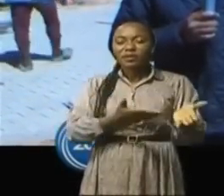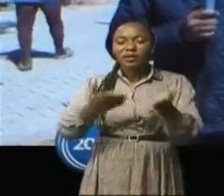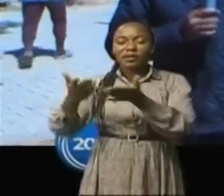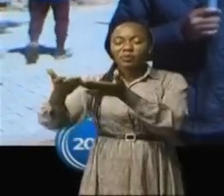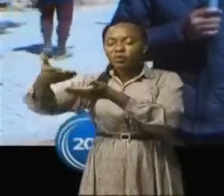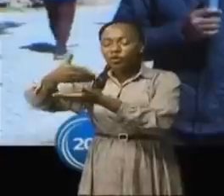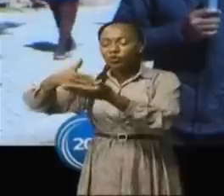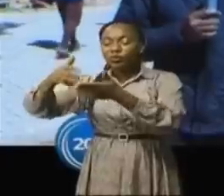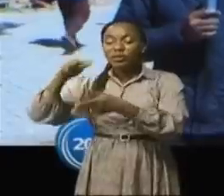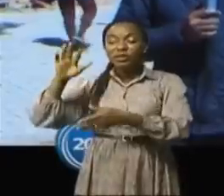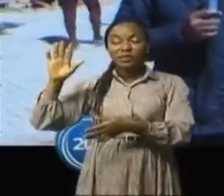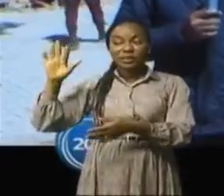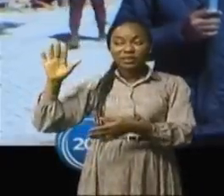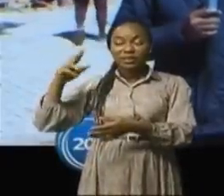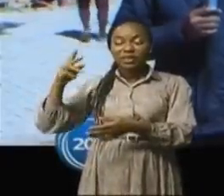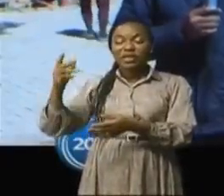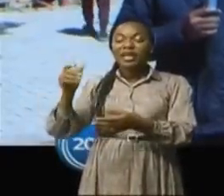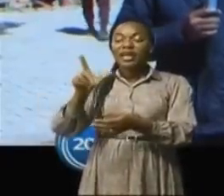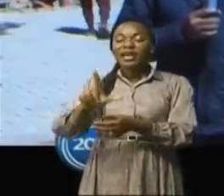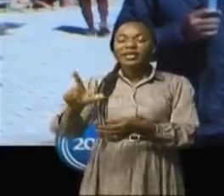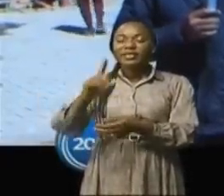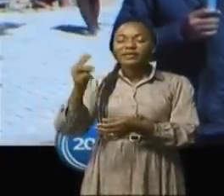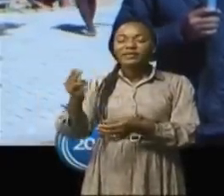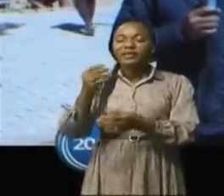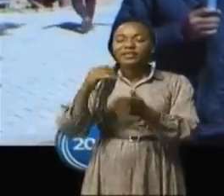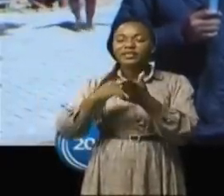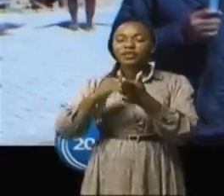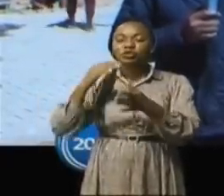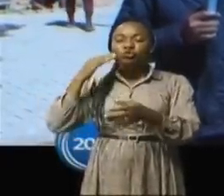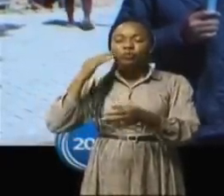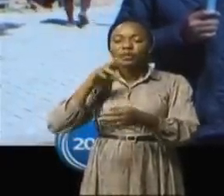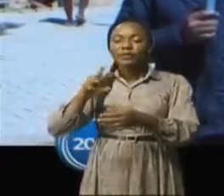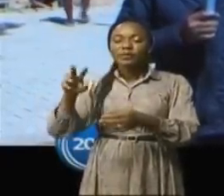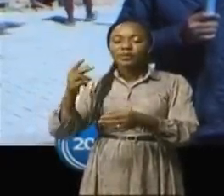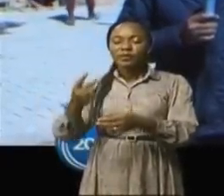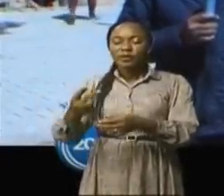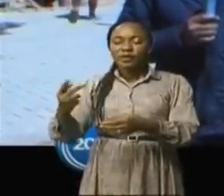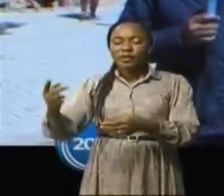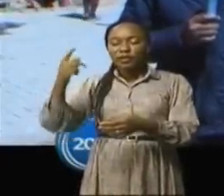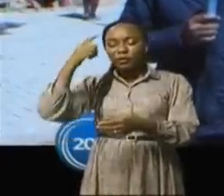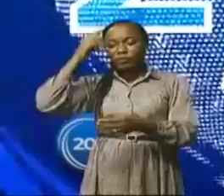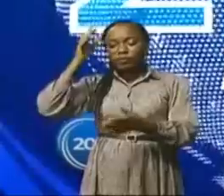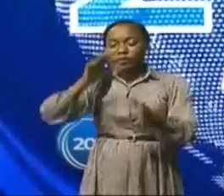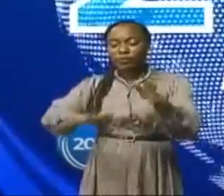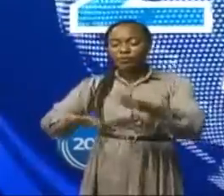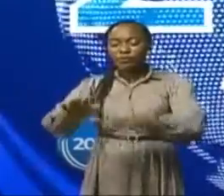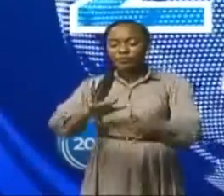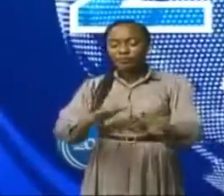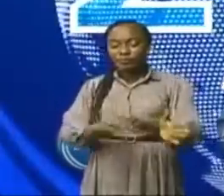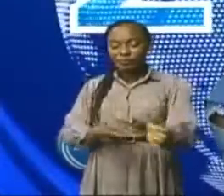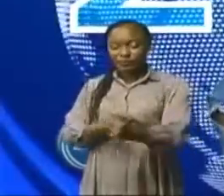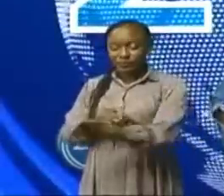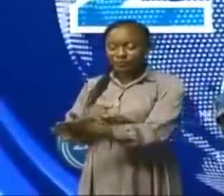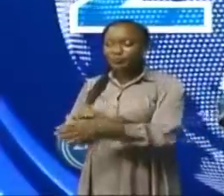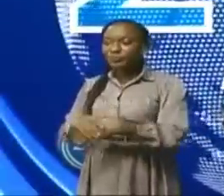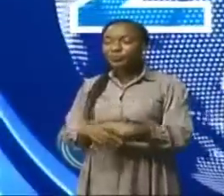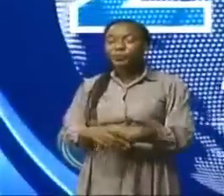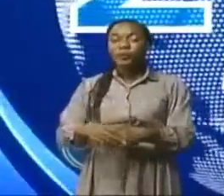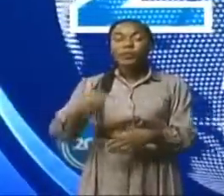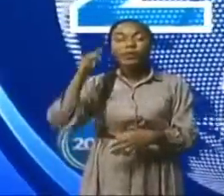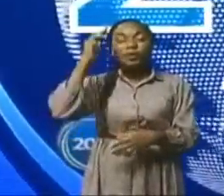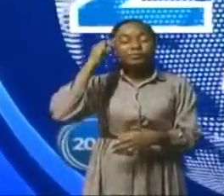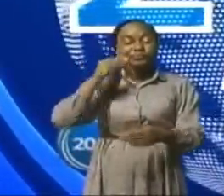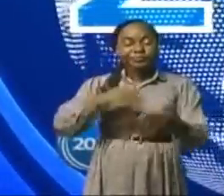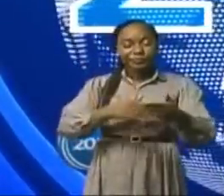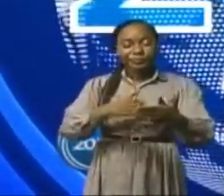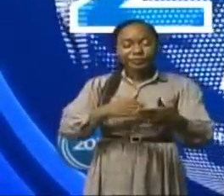Kinshasa le lundi 27 juin 2022, dernière étape avant l'inhumation. La ministre près le président